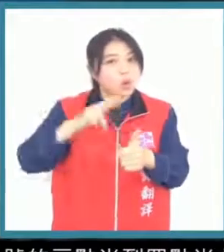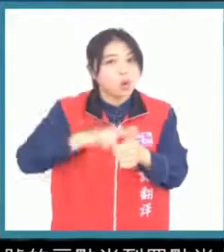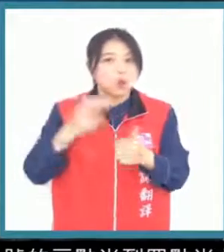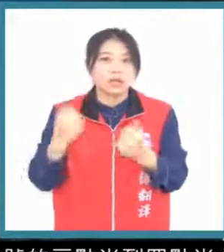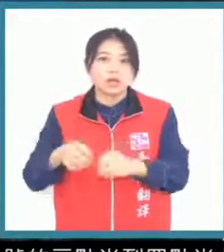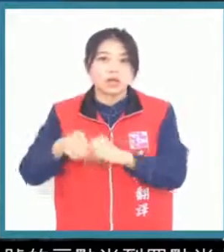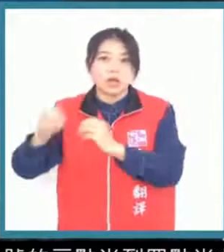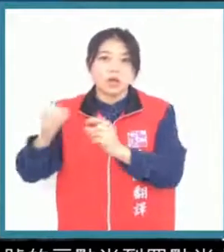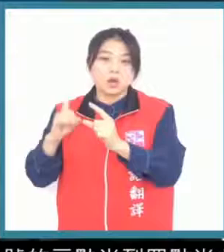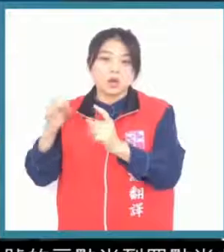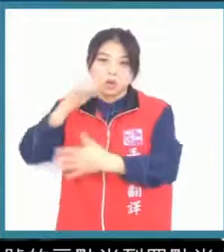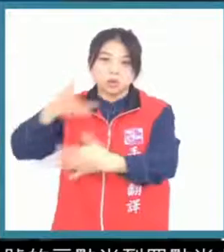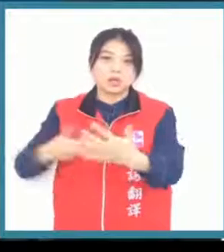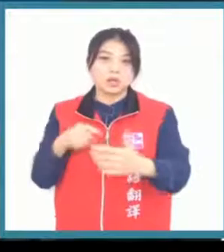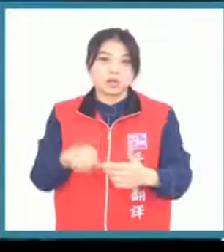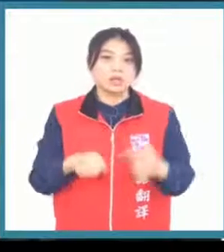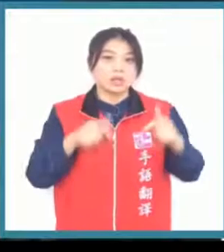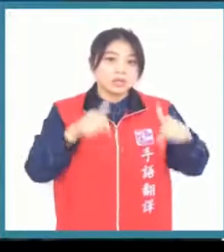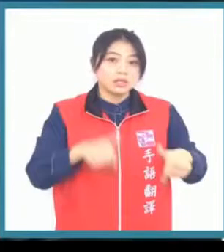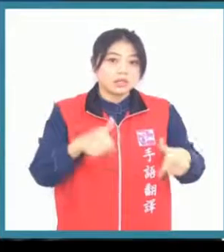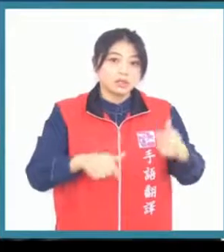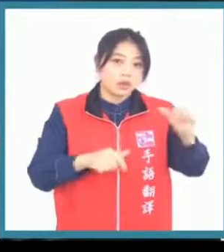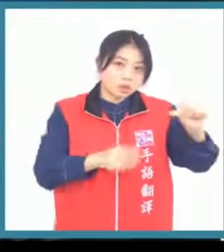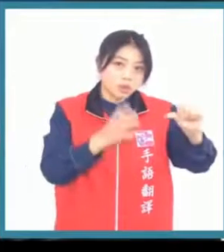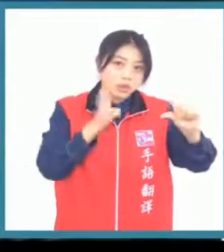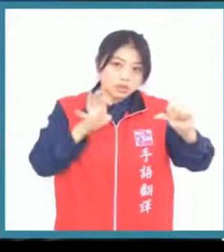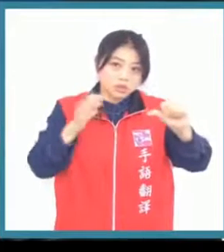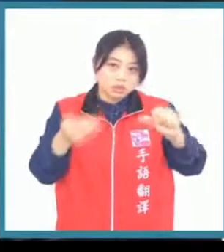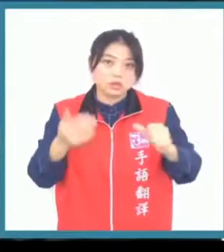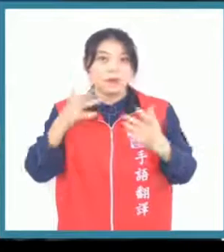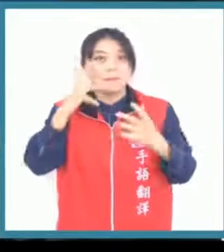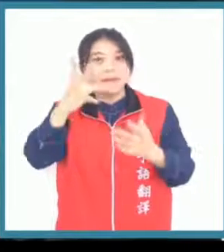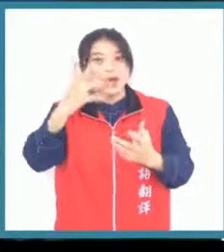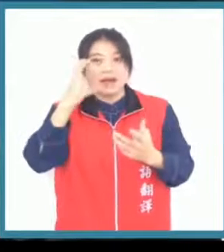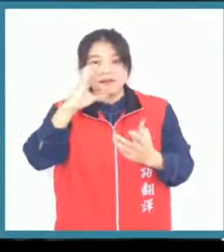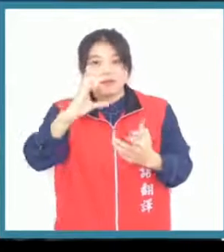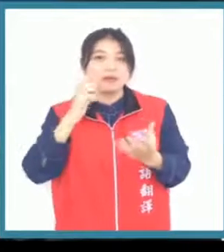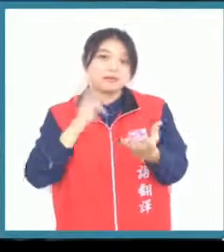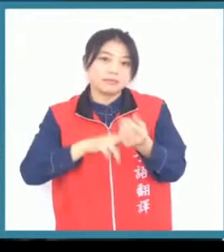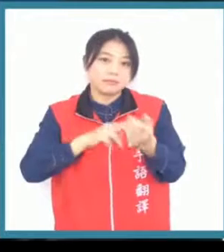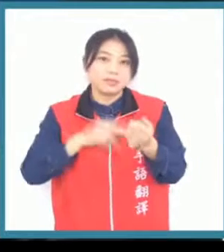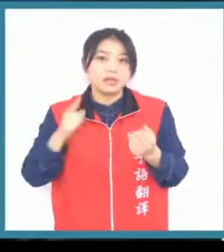100号。下午的4点49到5点19，八方云集桃园龙安店。